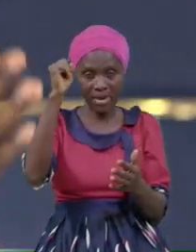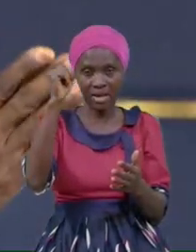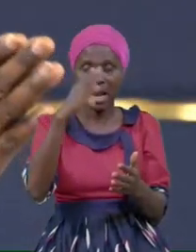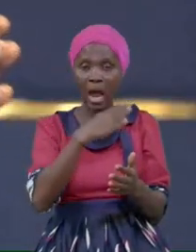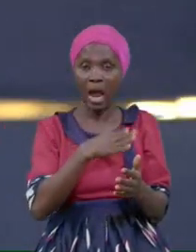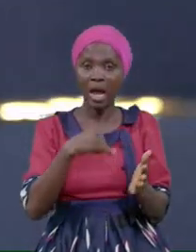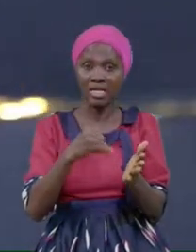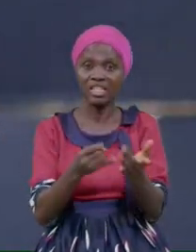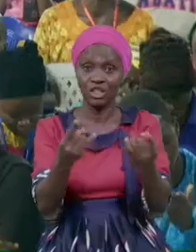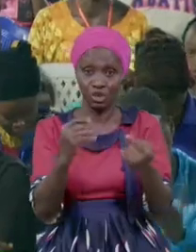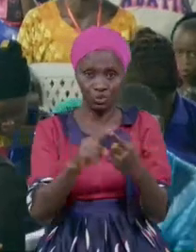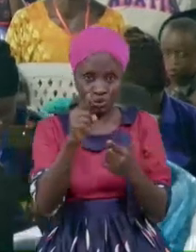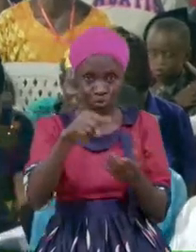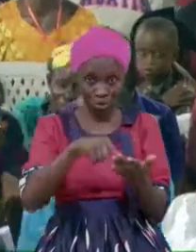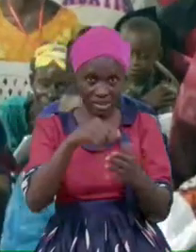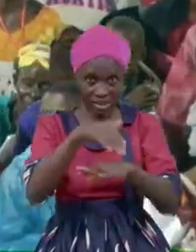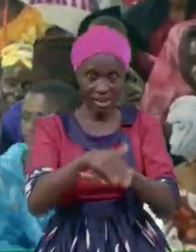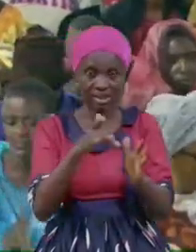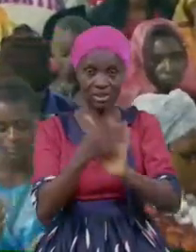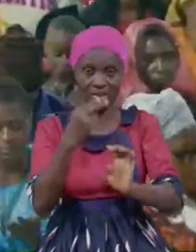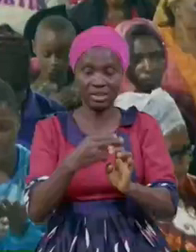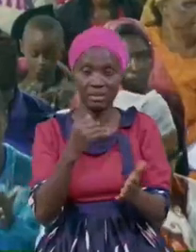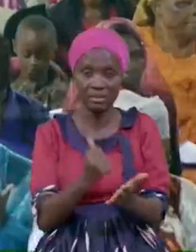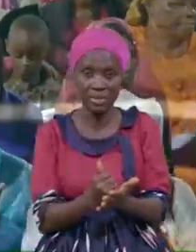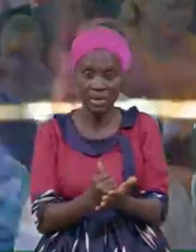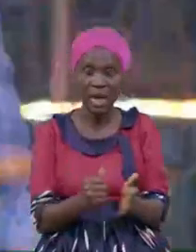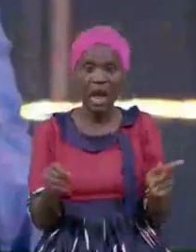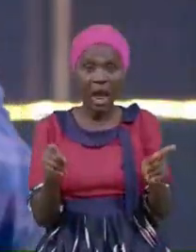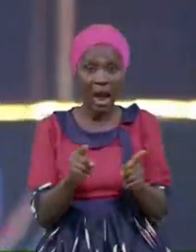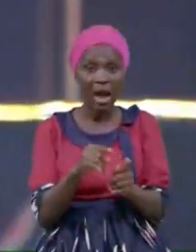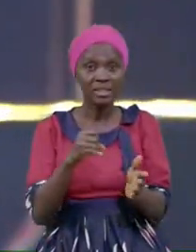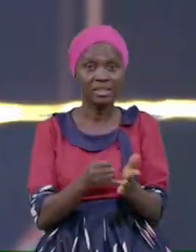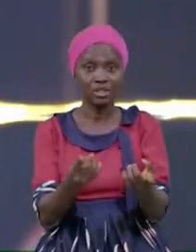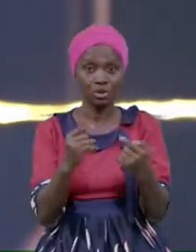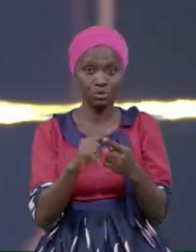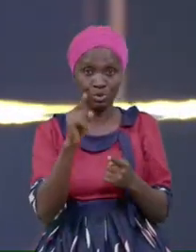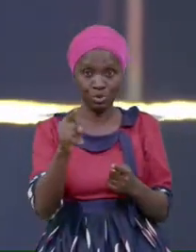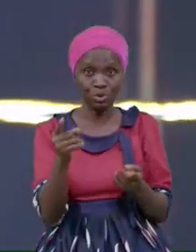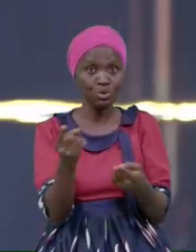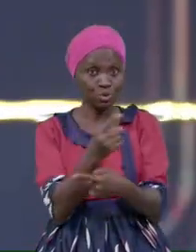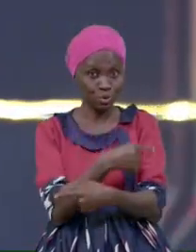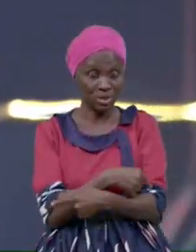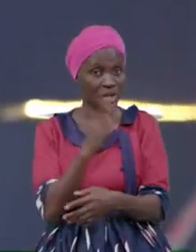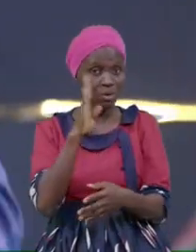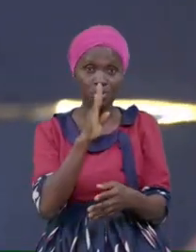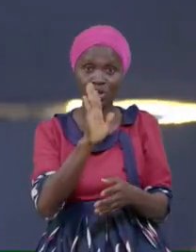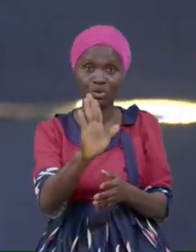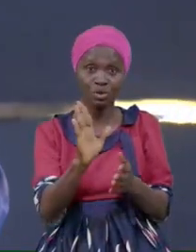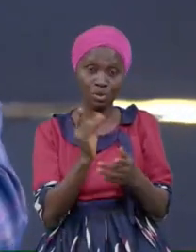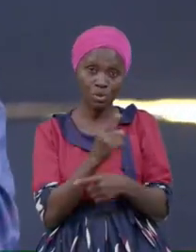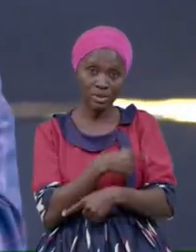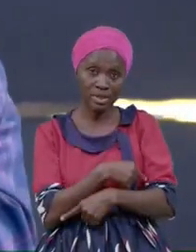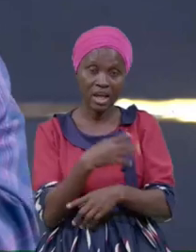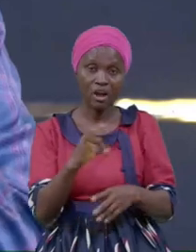elle vient pour toi ce soir. Et comme elle te parvient ce soir, ce sera ton jour de salut parce qu'on dit que cette grâce